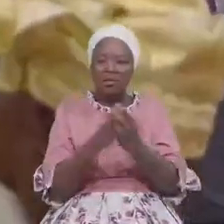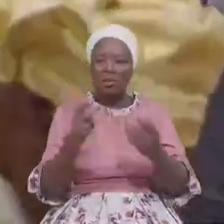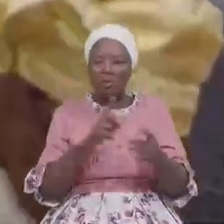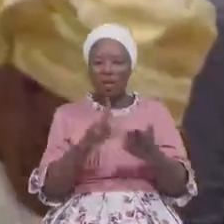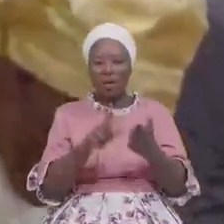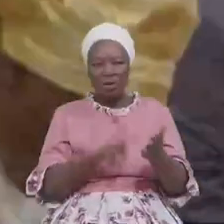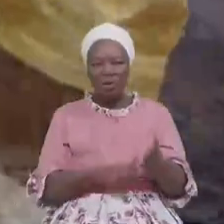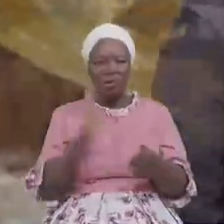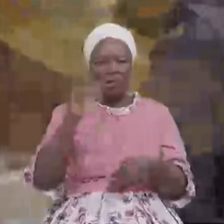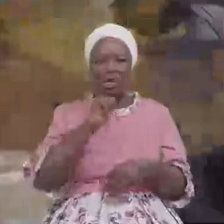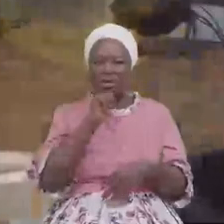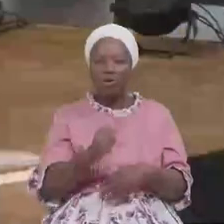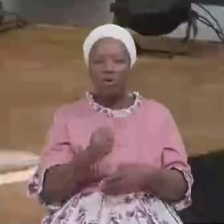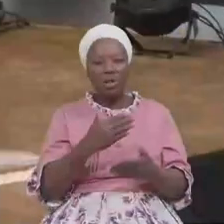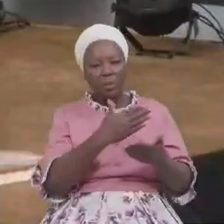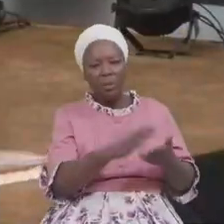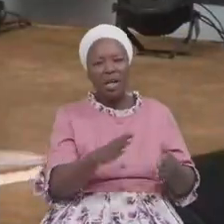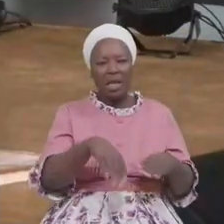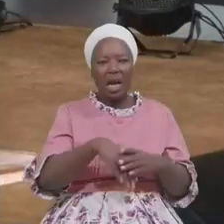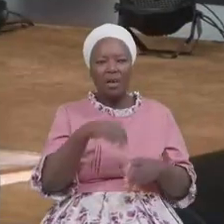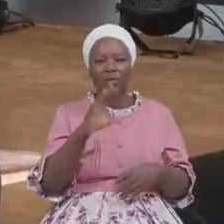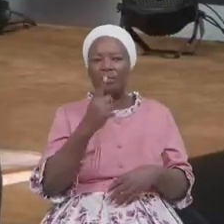s'éloigne point de ta bouche.